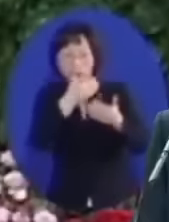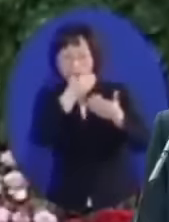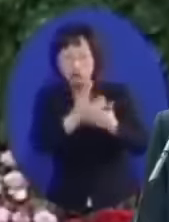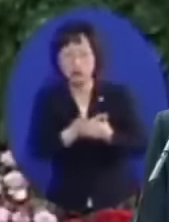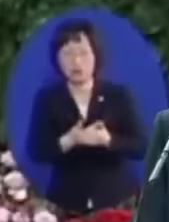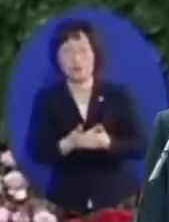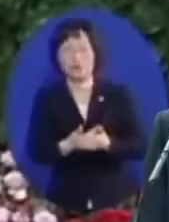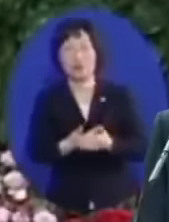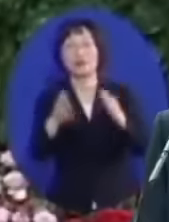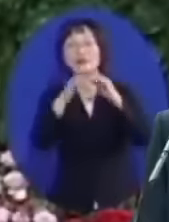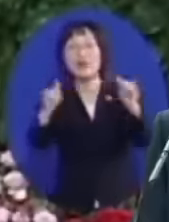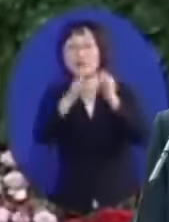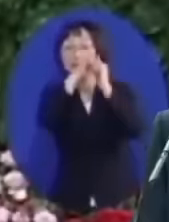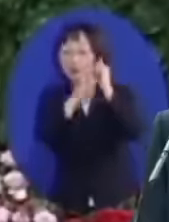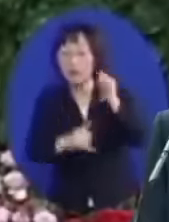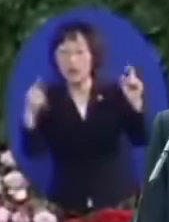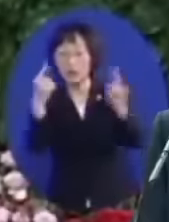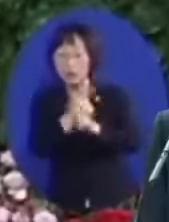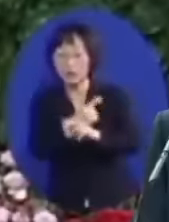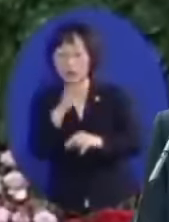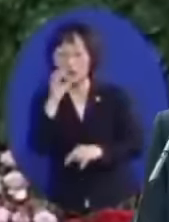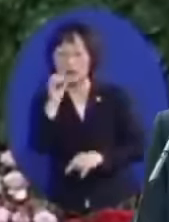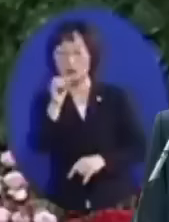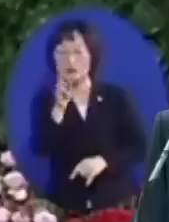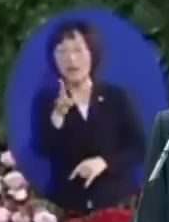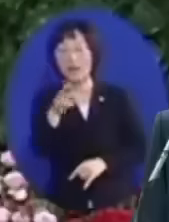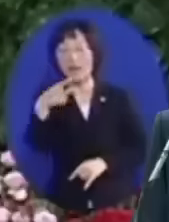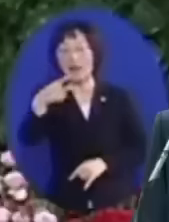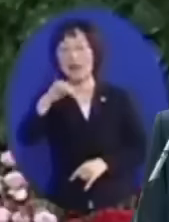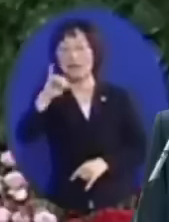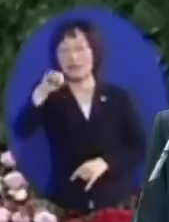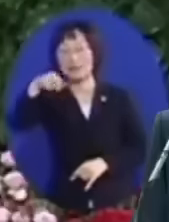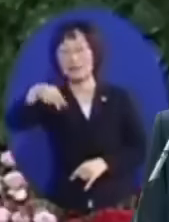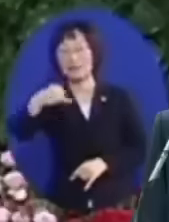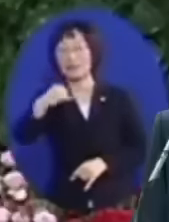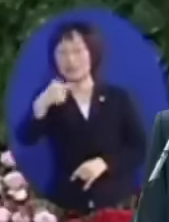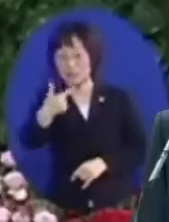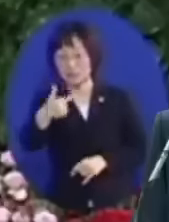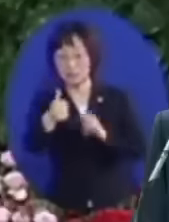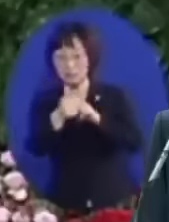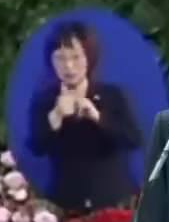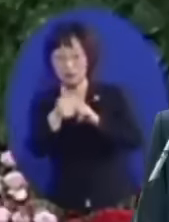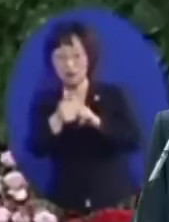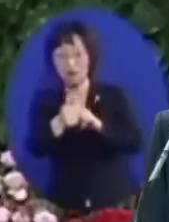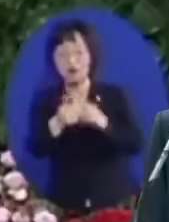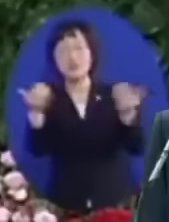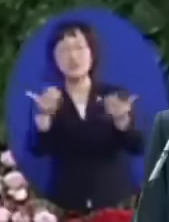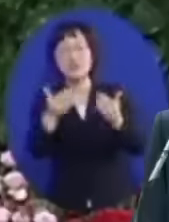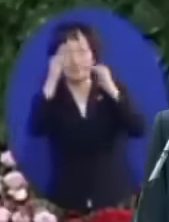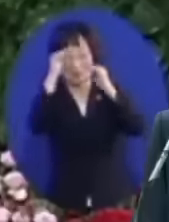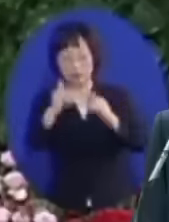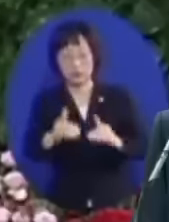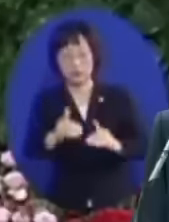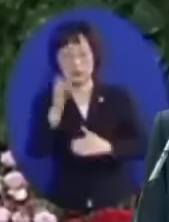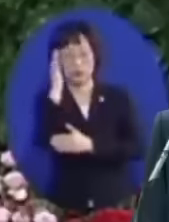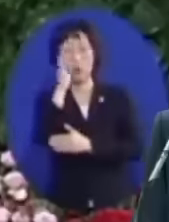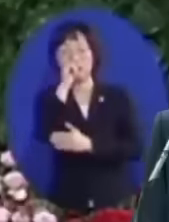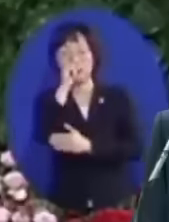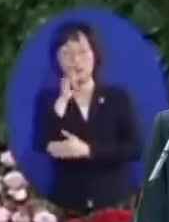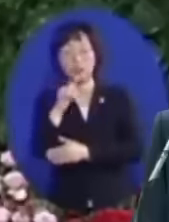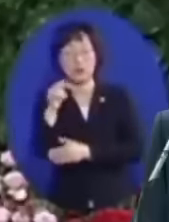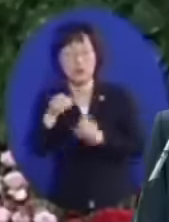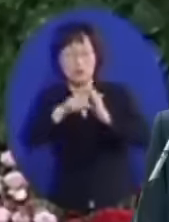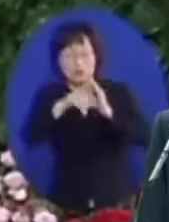놓은 위대한 발명가 에디슨은 이런 일화가 있습니다. 세계에서 가장 유명한 발명왕